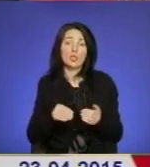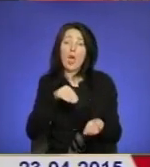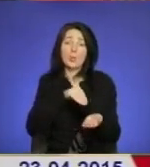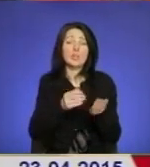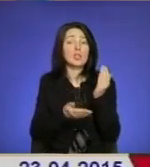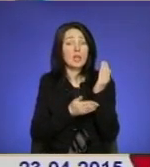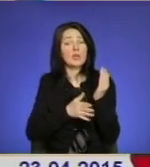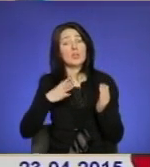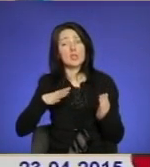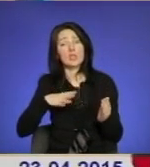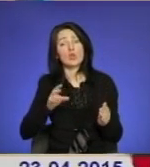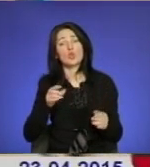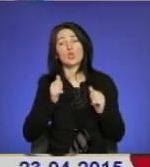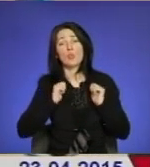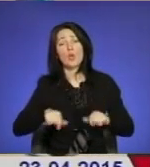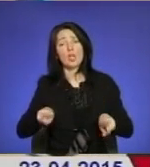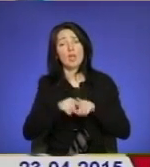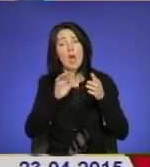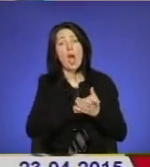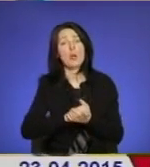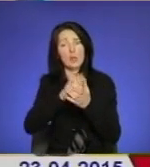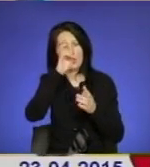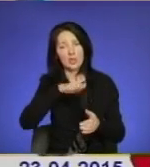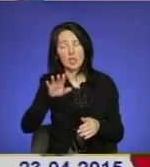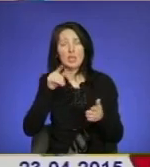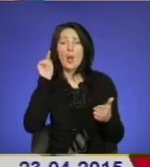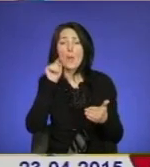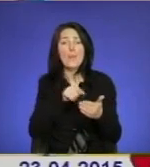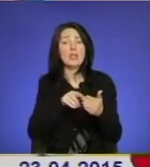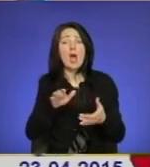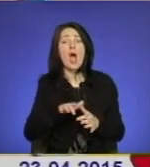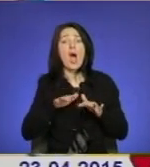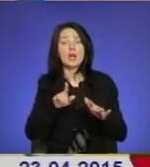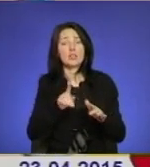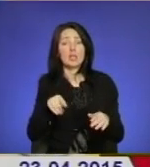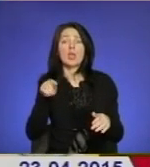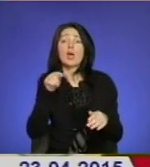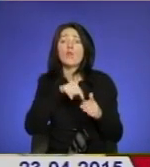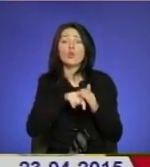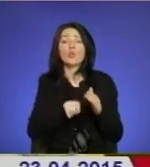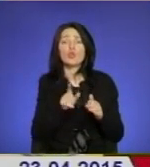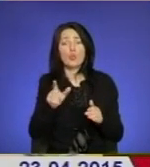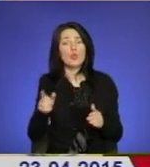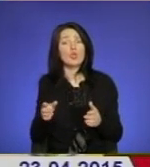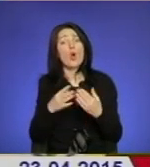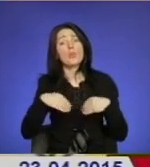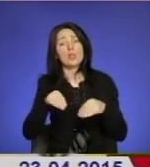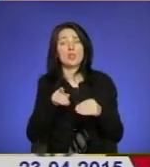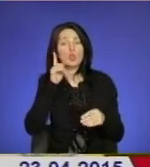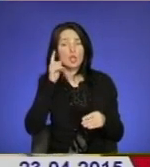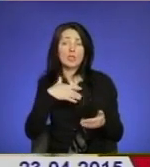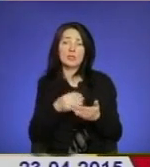мир в країні. Мета акції полягає в тому, щоб люди об'єдналися, озеленювали свої міста, країни